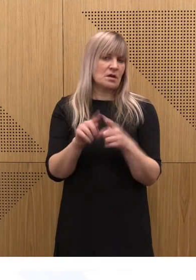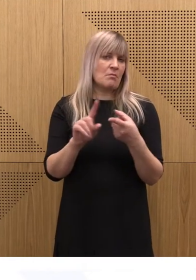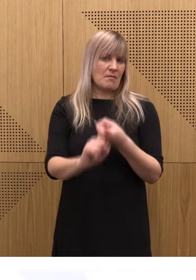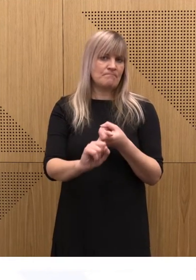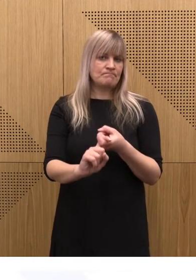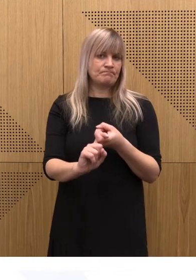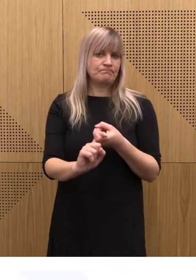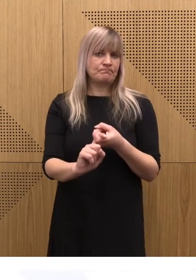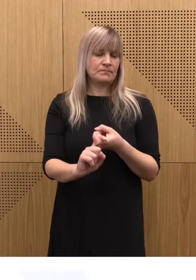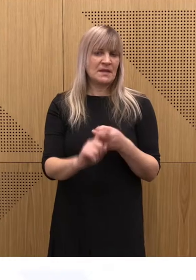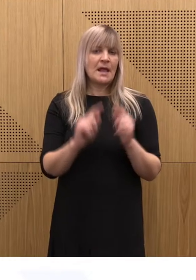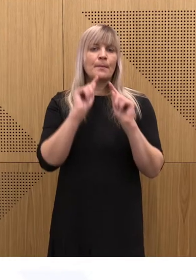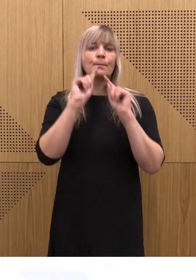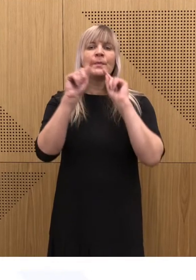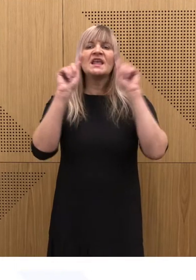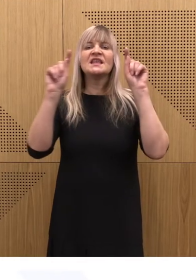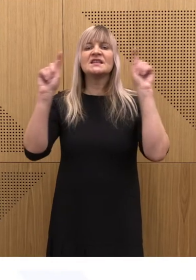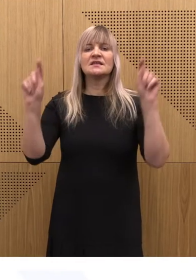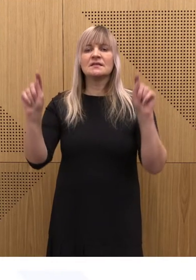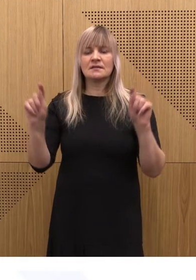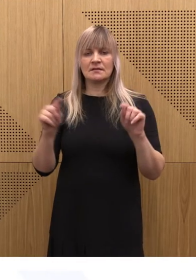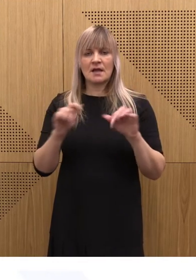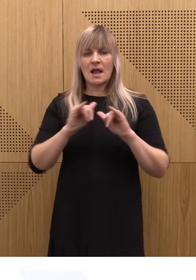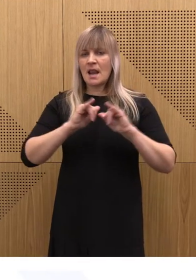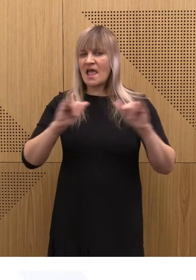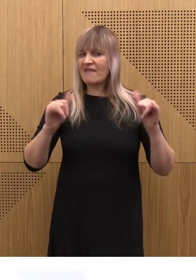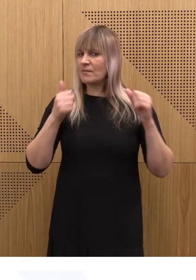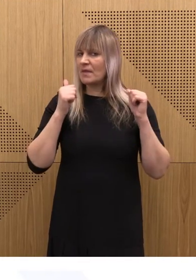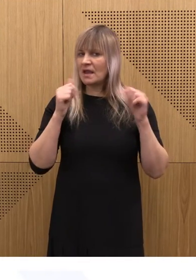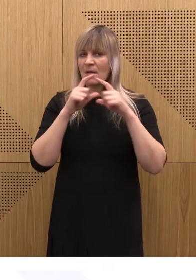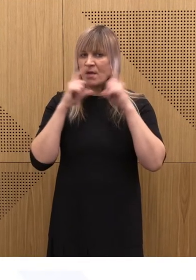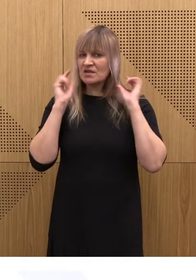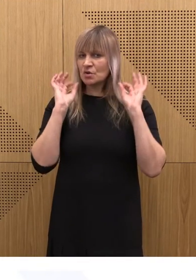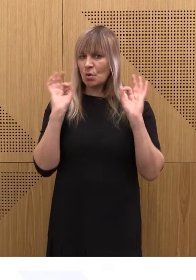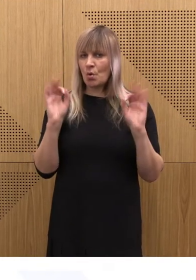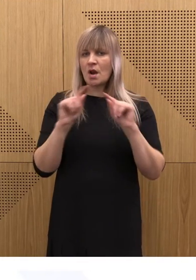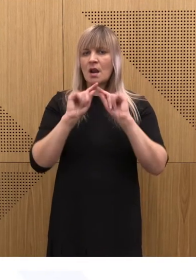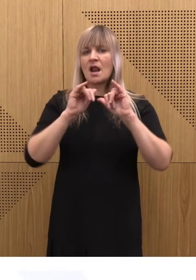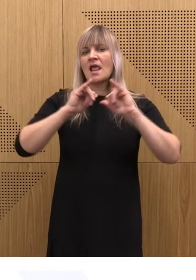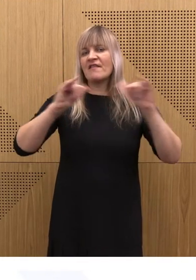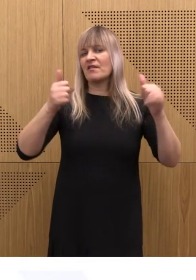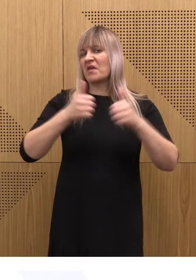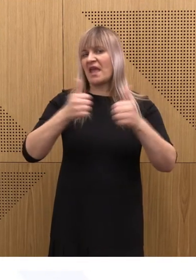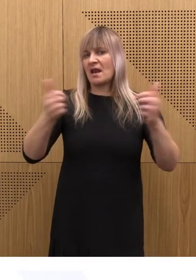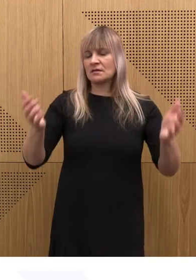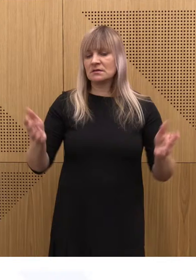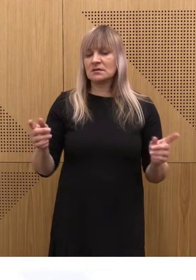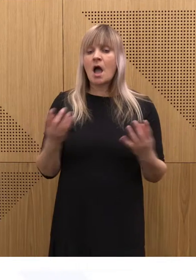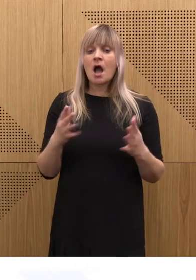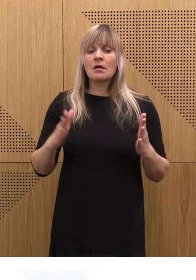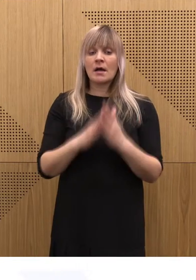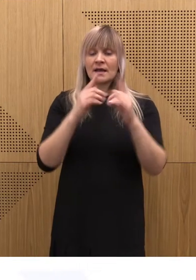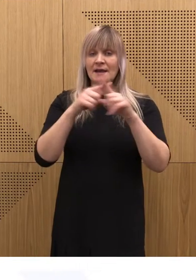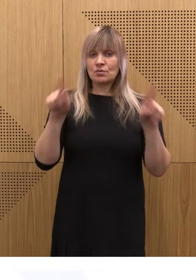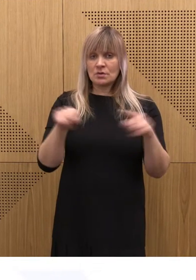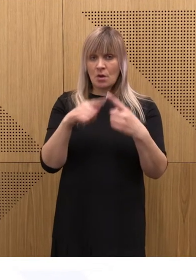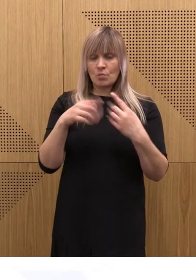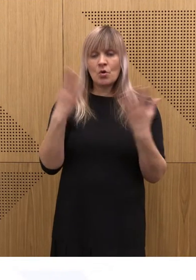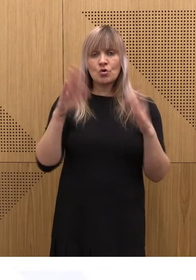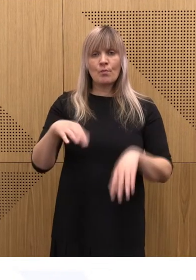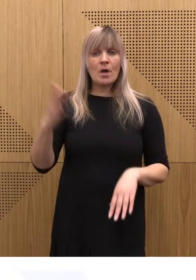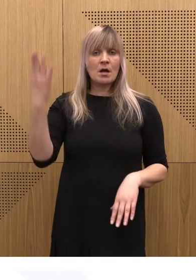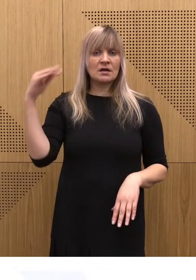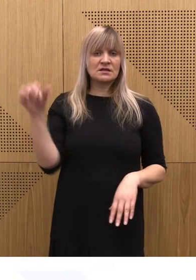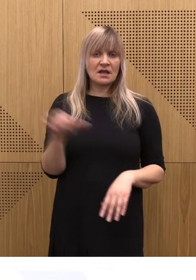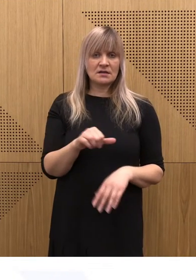sellised kohad, kus siis piisk nakkus saab kenasti levida, kui maski ees ei ole. Aga mis puudutab kirikus laulmist, siis jah, et juba kaks nädalat